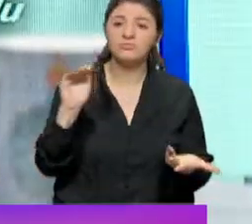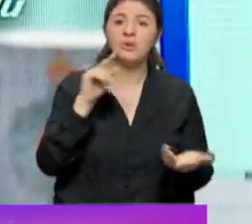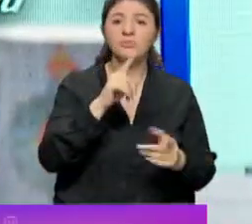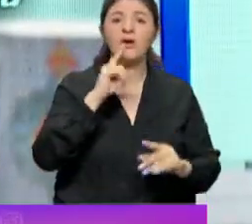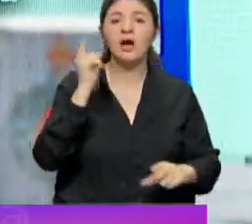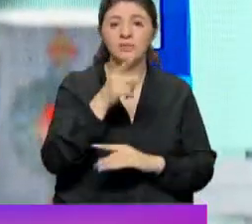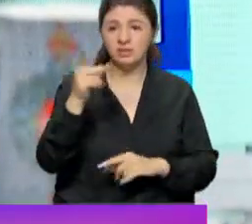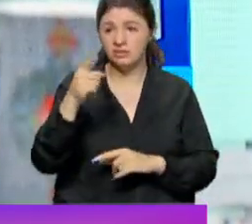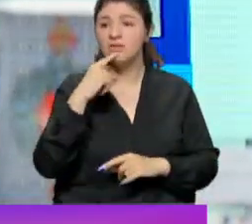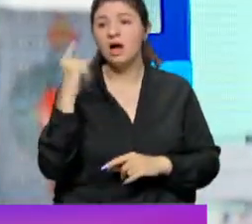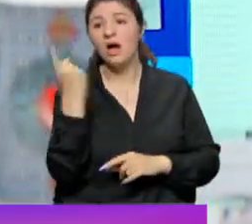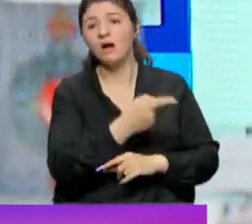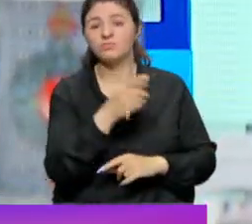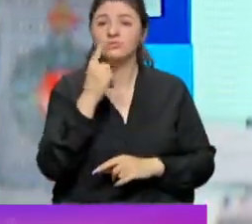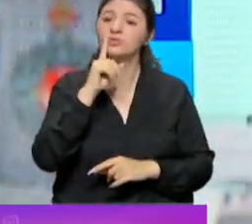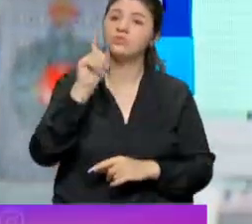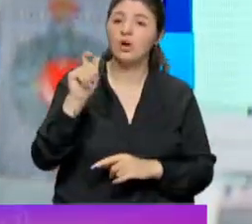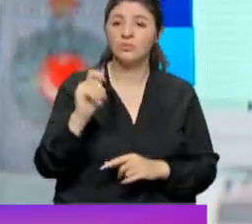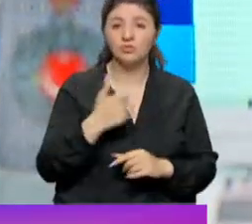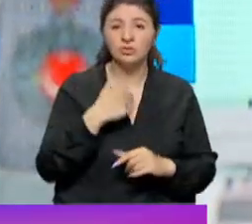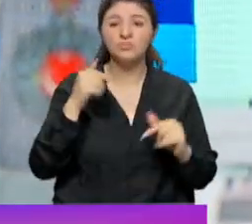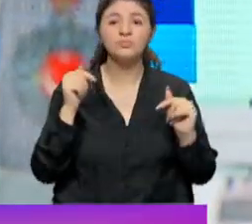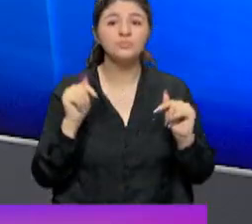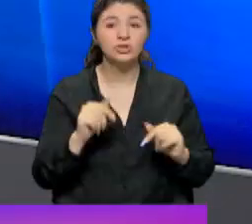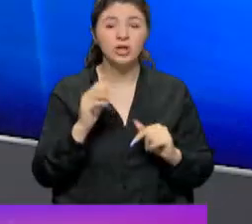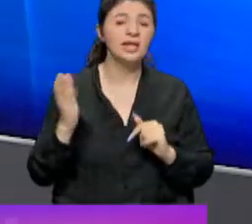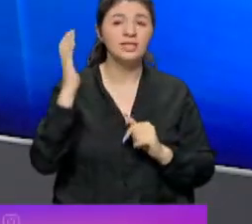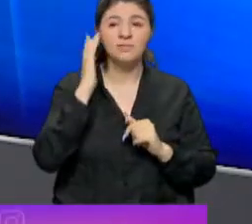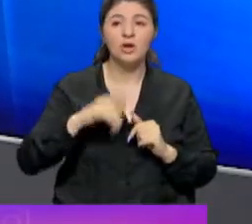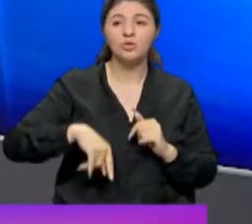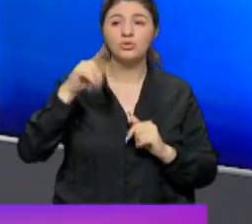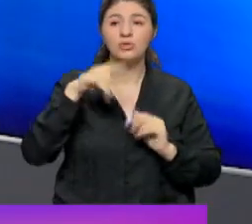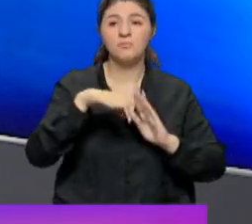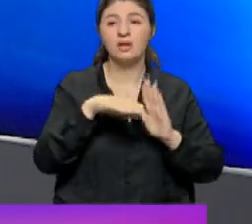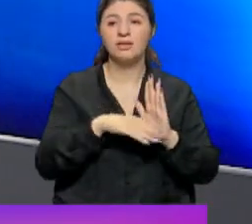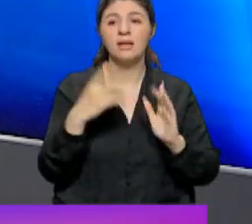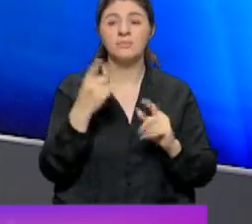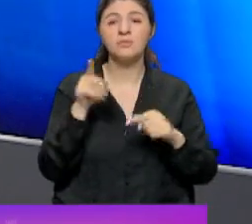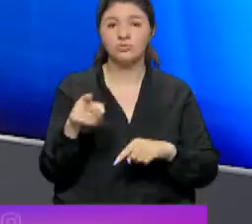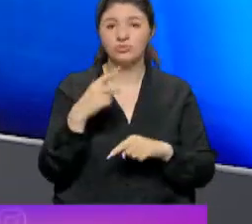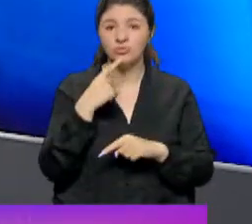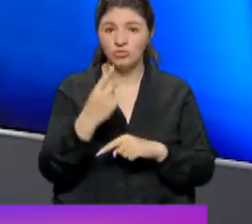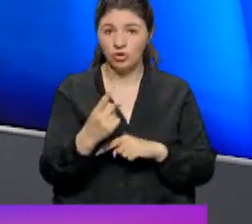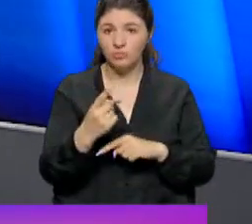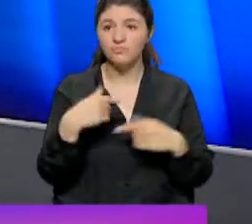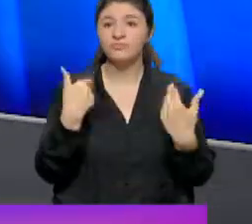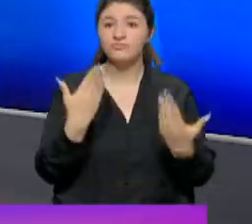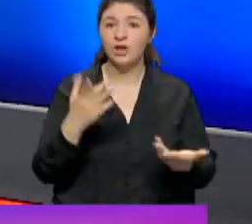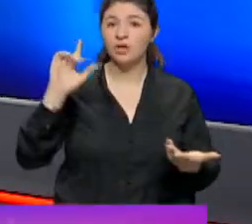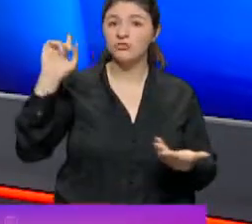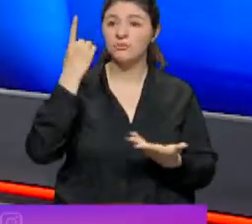talimatları siz mi verdiniz diye soracağız bugünkü temel Gündem maddelerinden birisi budur diyorum ve